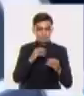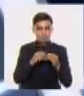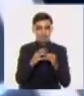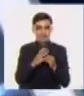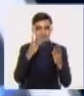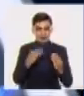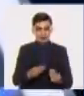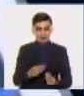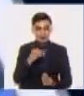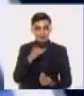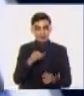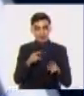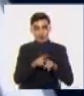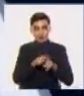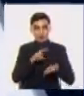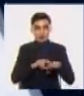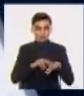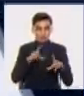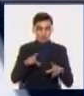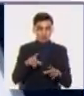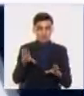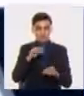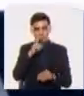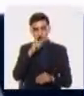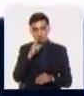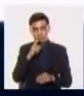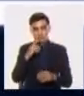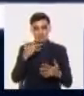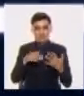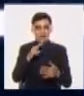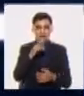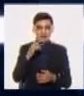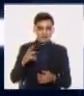15 суток. Похоже, полицейские тоже неверно понимают ослабление карантина.